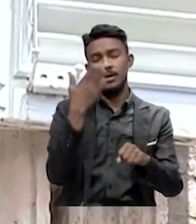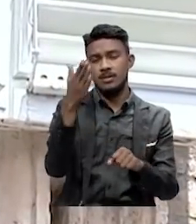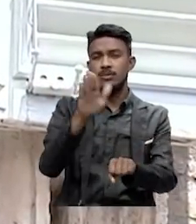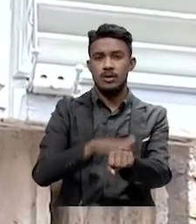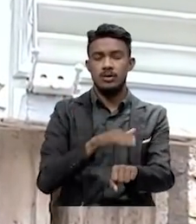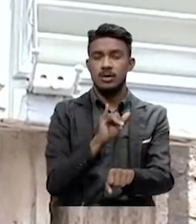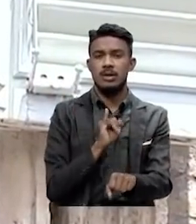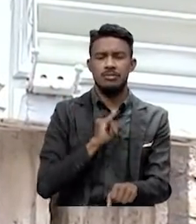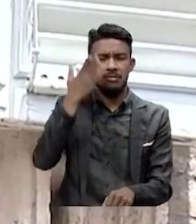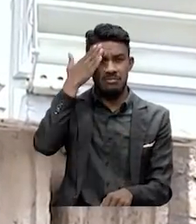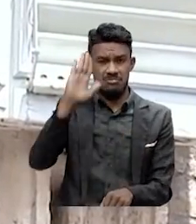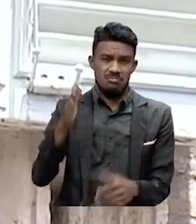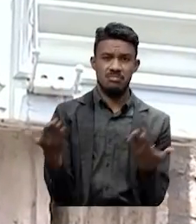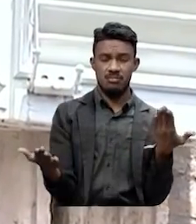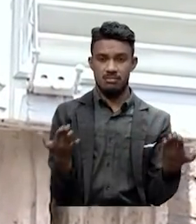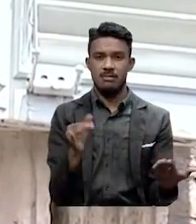Atu deng hatene galai,